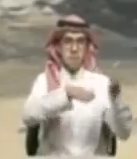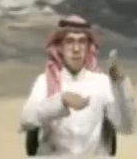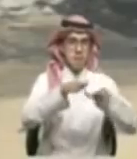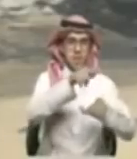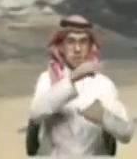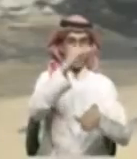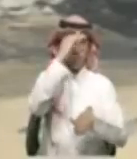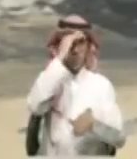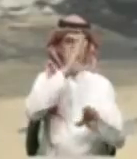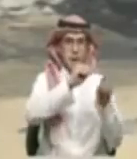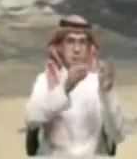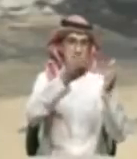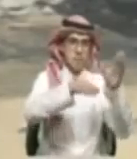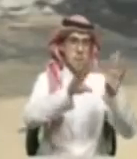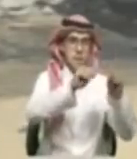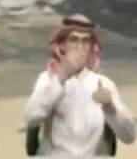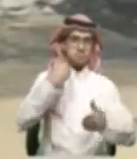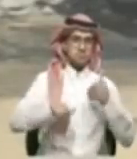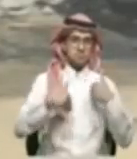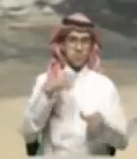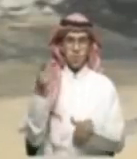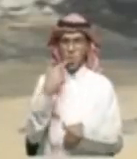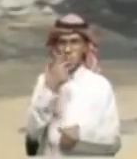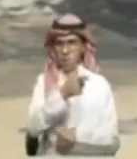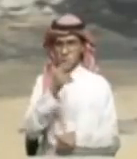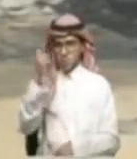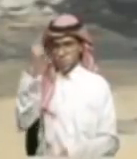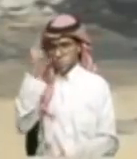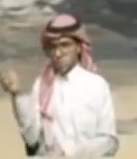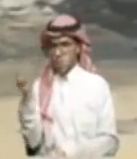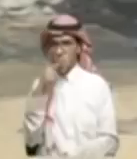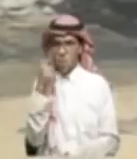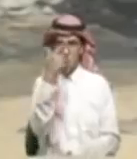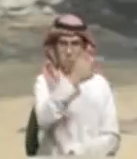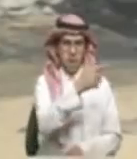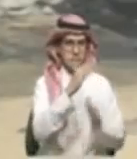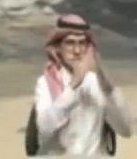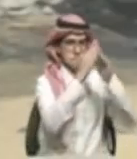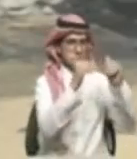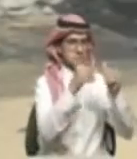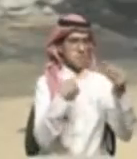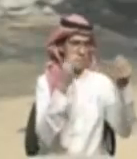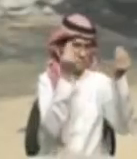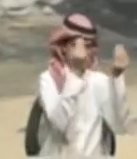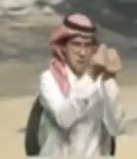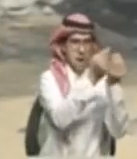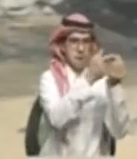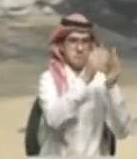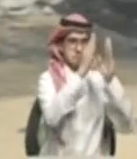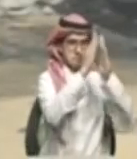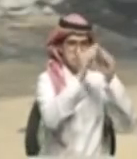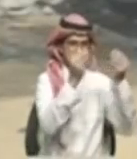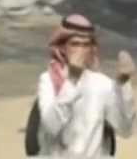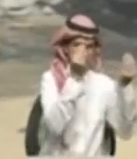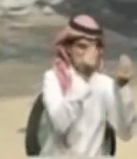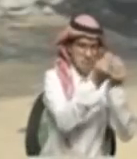الشرطة. أكد المصدر تضامن المملكة العربية السعودية ووقوفها إلى جانب جمهورية مصر العربية